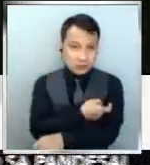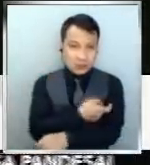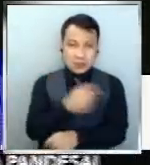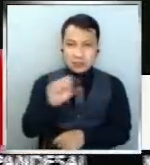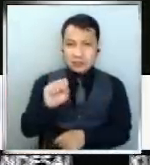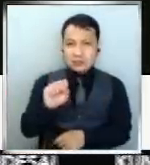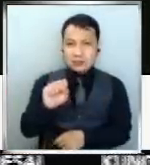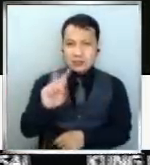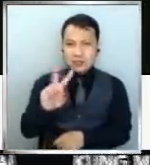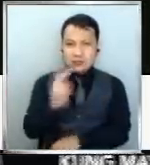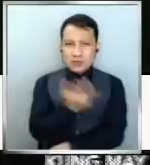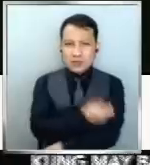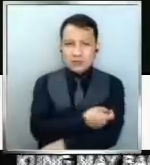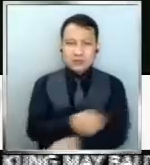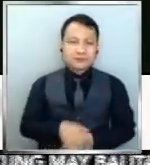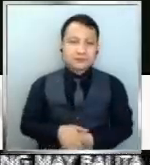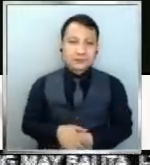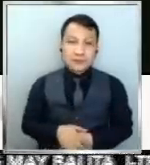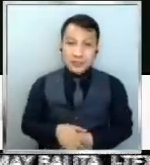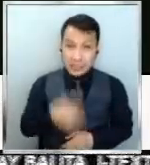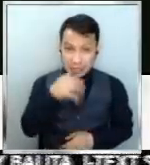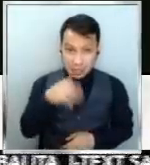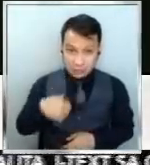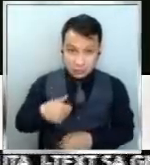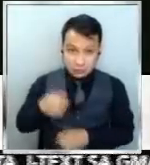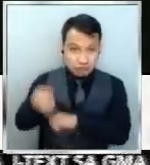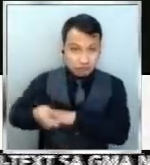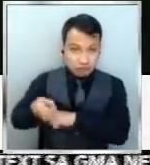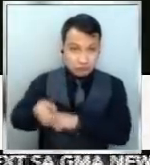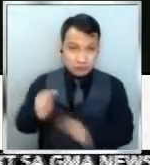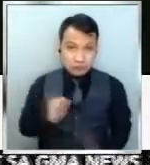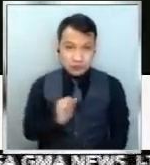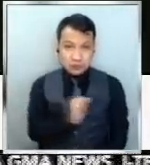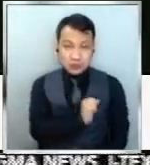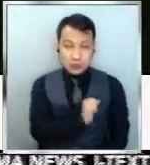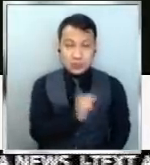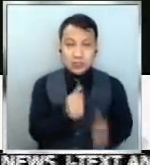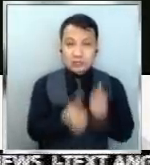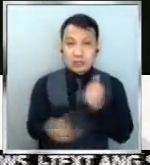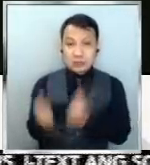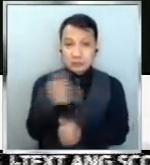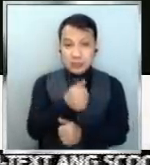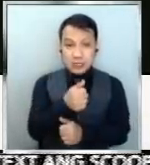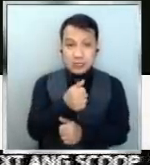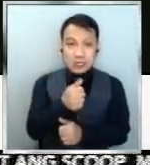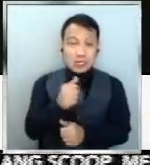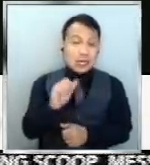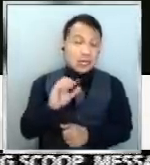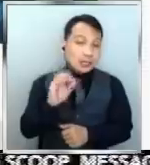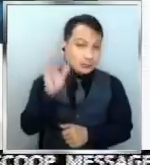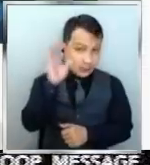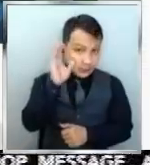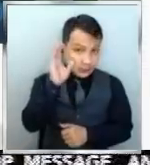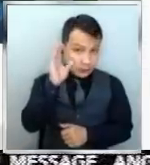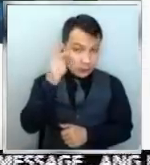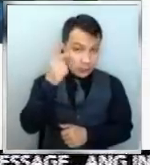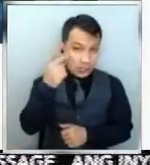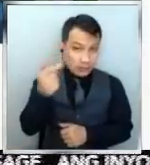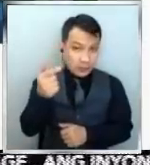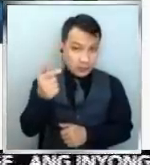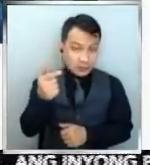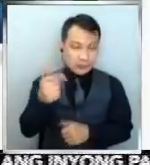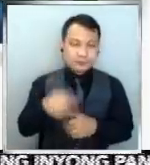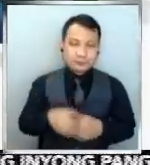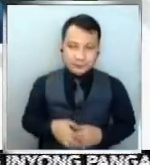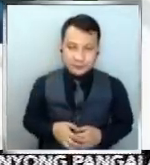Sa pagdinig ng Senado kahapon, muling iginiit ni Vaccine Czar at National Task Force Against COVID-19 Chief Implementer Secretary Carlito